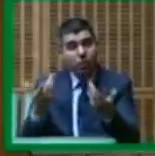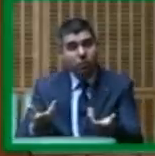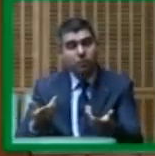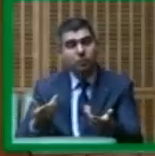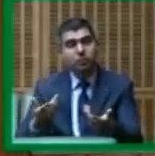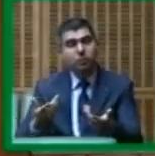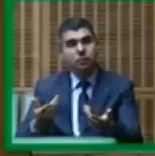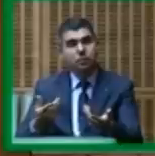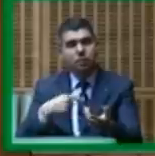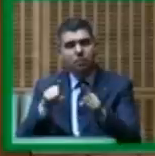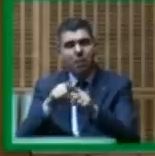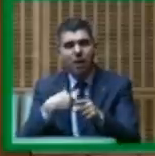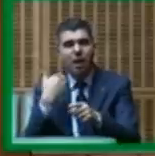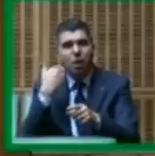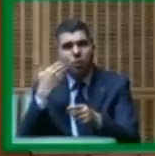يعني واش ما تتحشموش؟